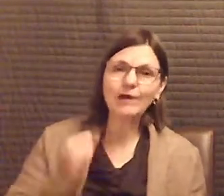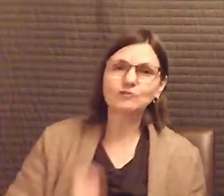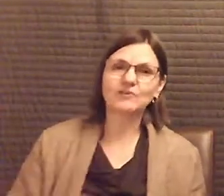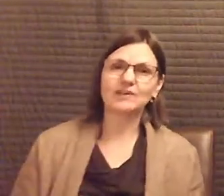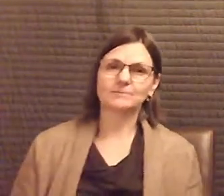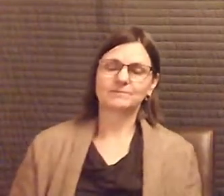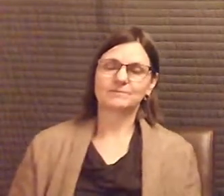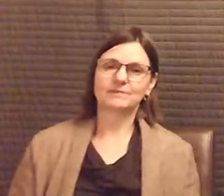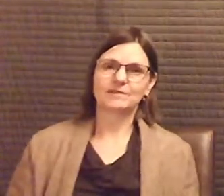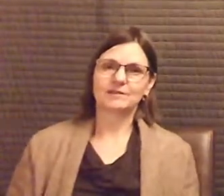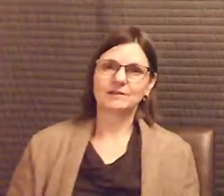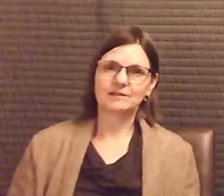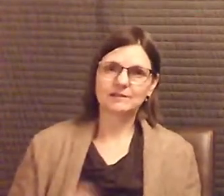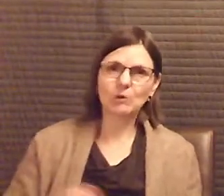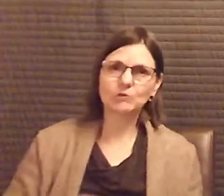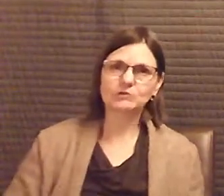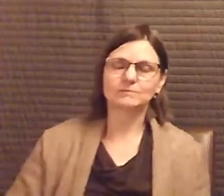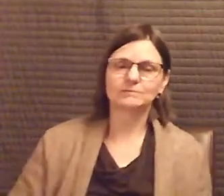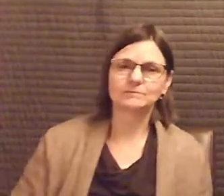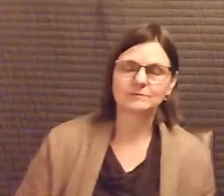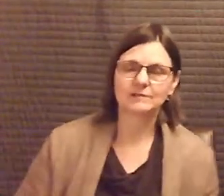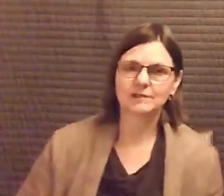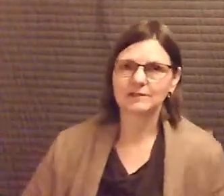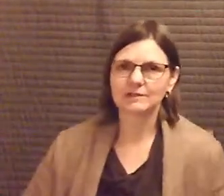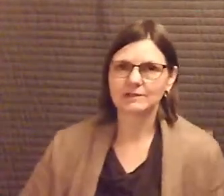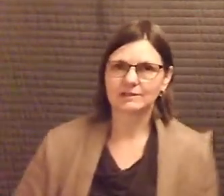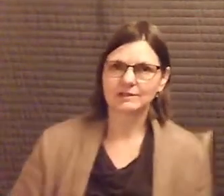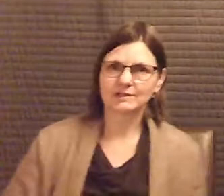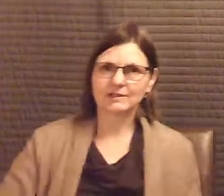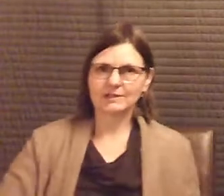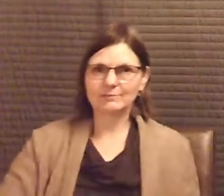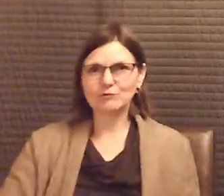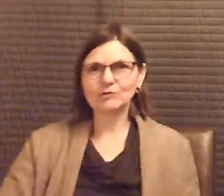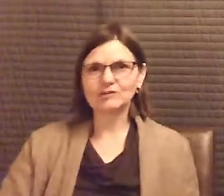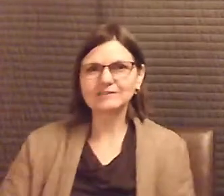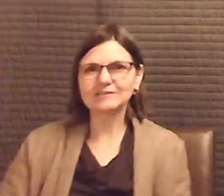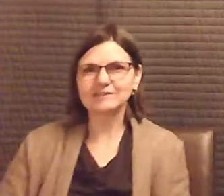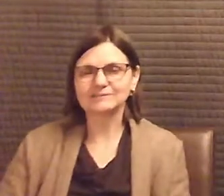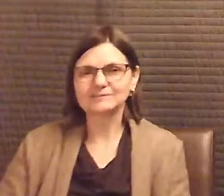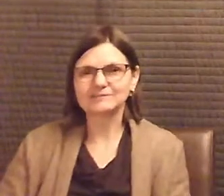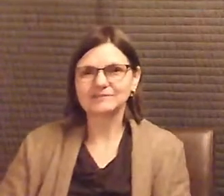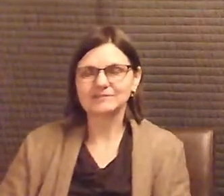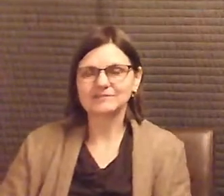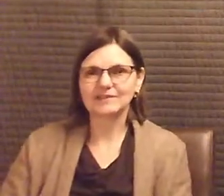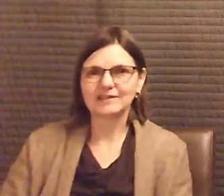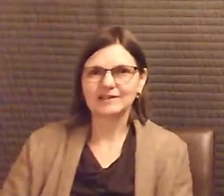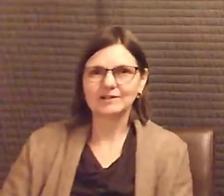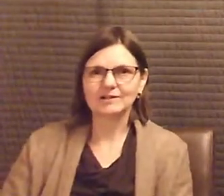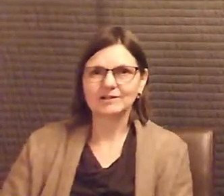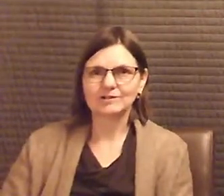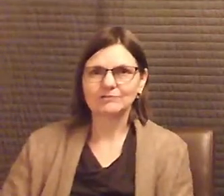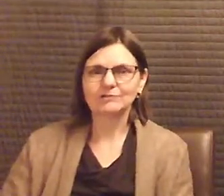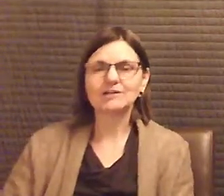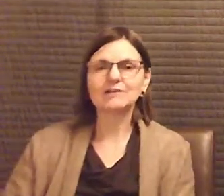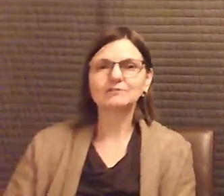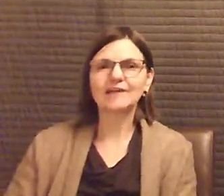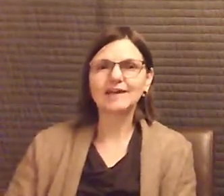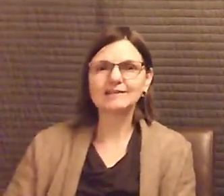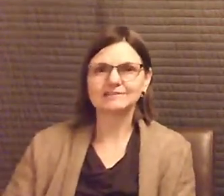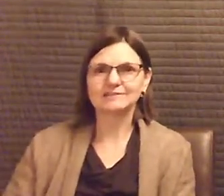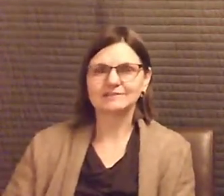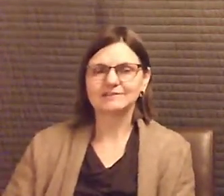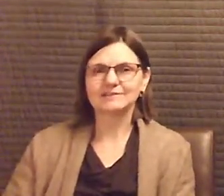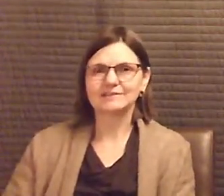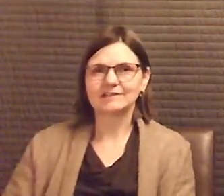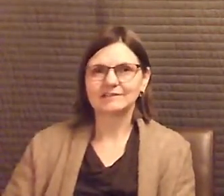zullen wij over linden wicked van die boze i'm volle sprint je draait ik ben vol kracht hier voor power de spullen voor kracht van